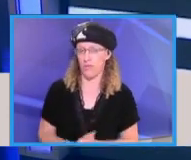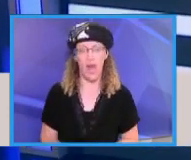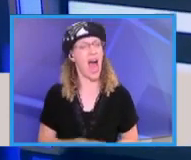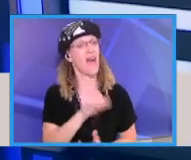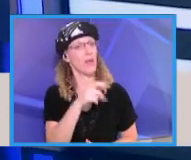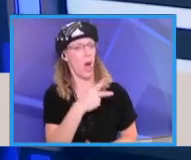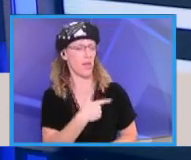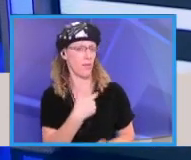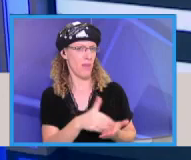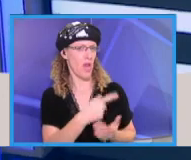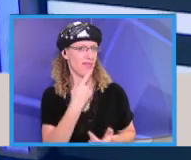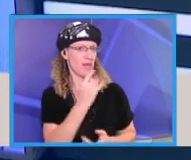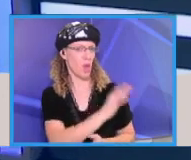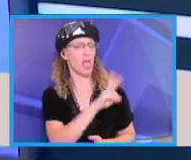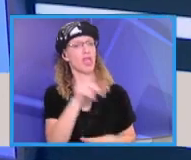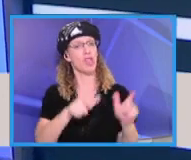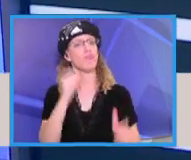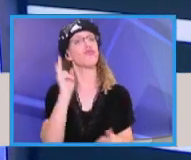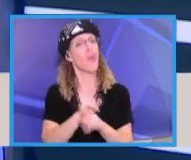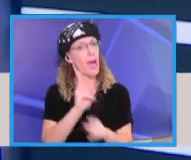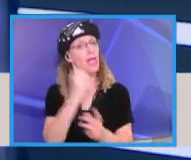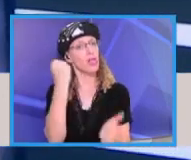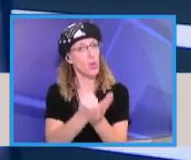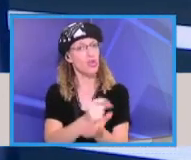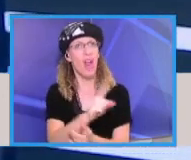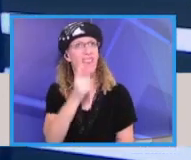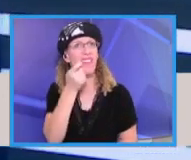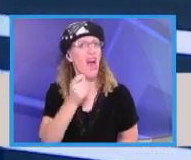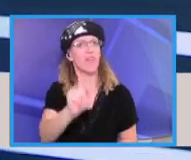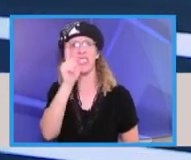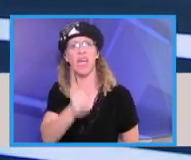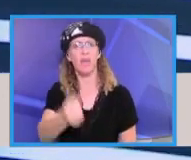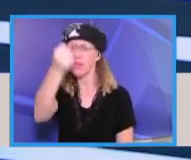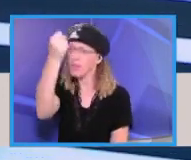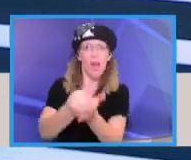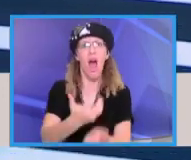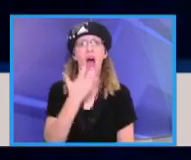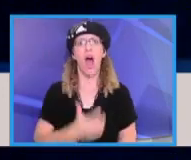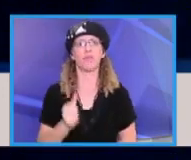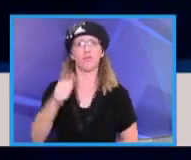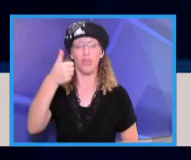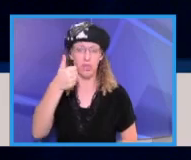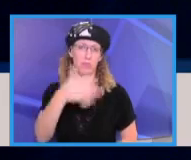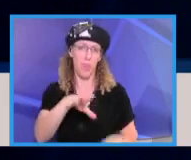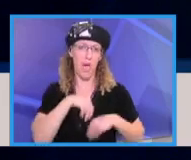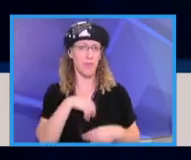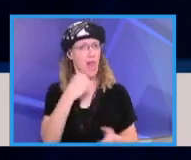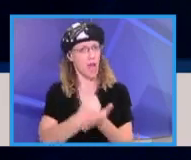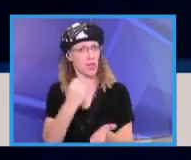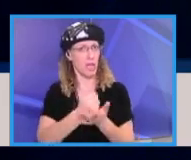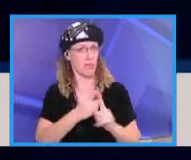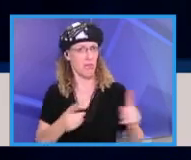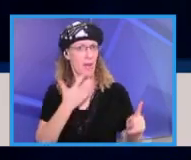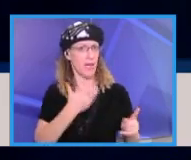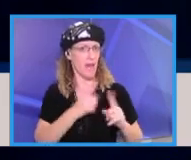בהמשך לדברים של בועז ארד. ישנם אנשים שומרי כשרות שלאו דווקא צריכים את הגושפנקה של הרבנות הראשית, ומוכנים להכשרים של רבנים